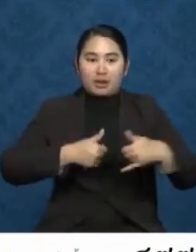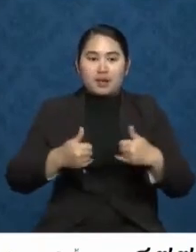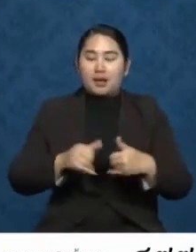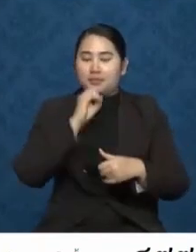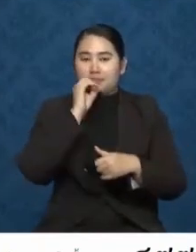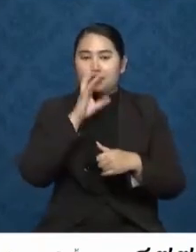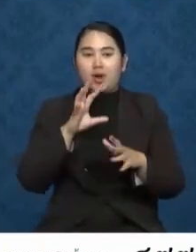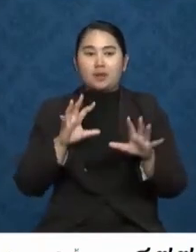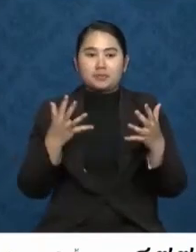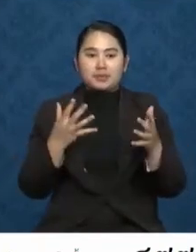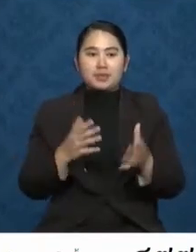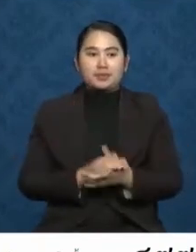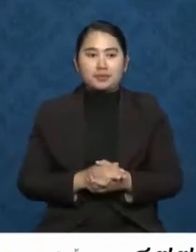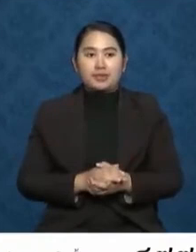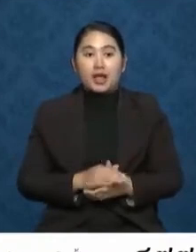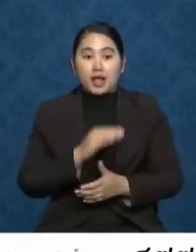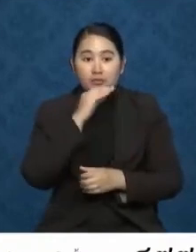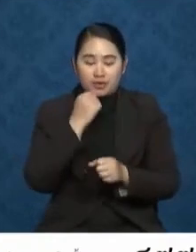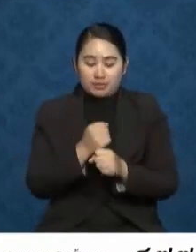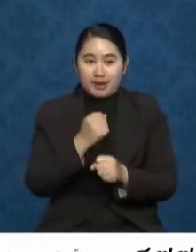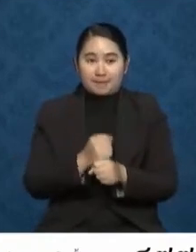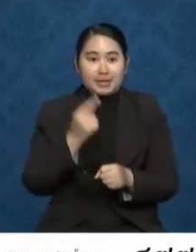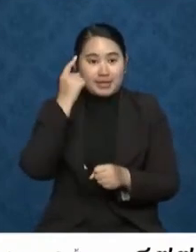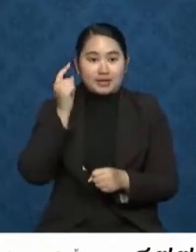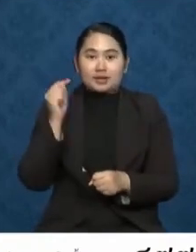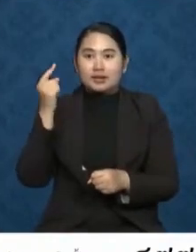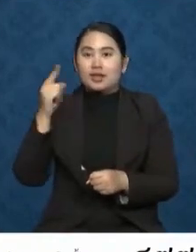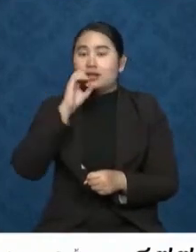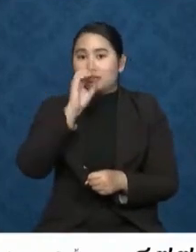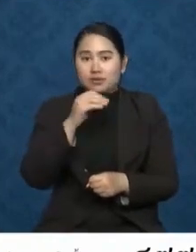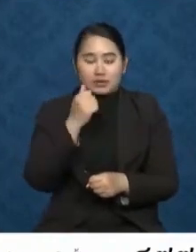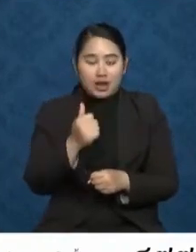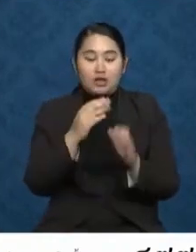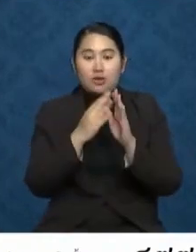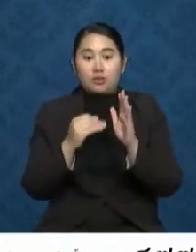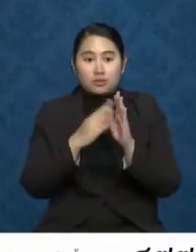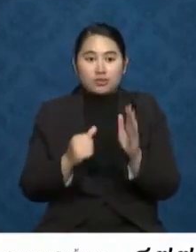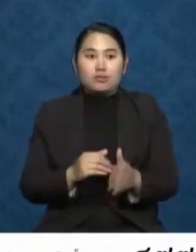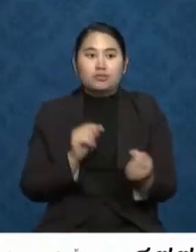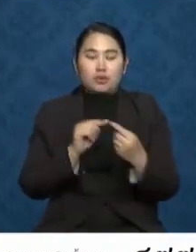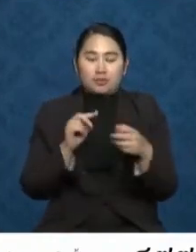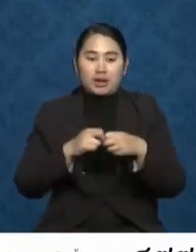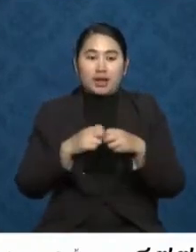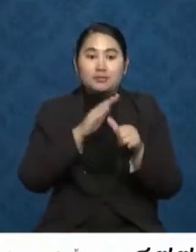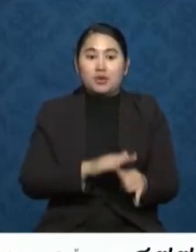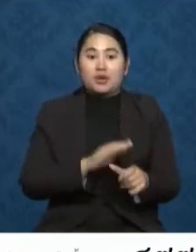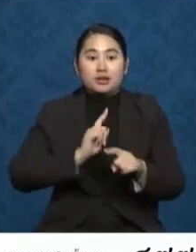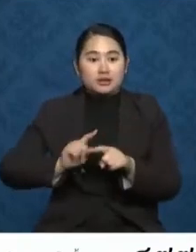รเลยจริงๆแล้วถ้าท่านกล้าหลุดกรอบออกไปเนี่ยท่านจะบอกว่าเรื่องการป้องกันการค้ามนุษย์นะครับท่านต้